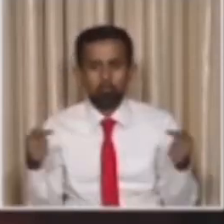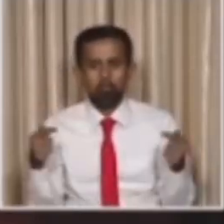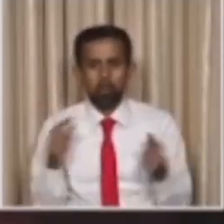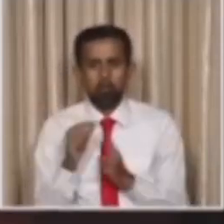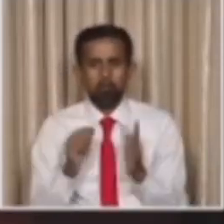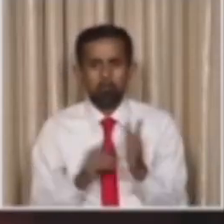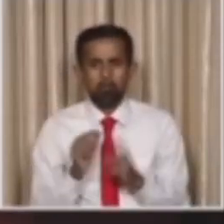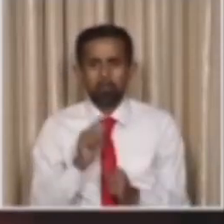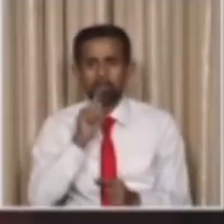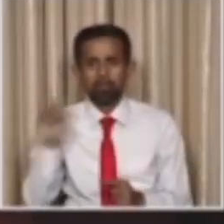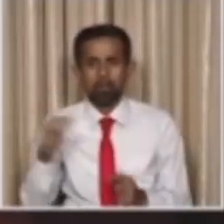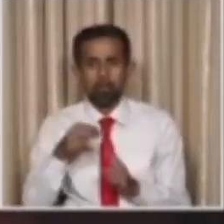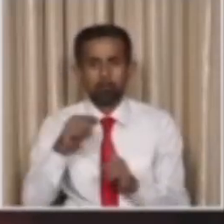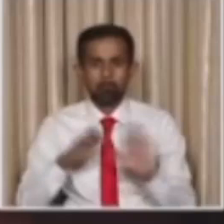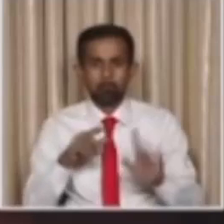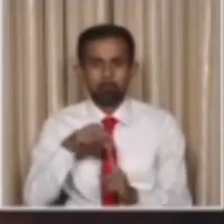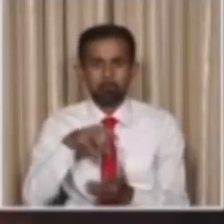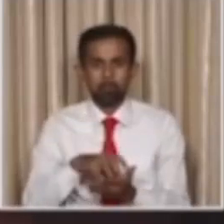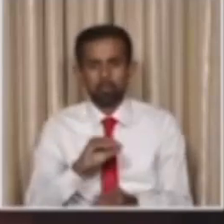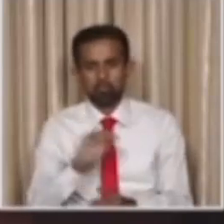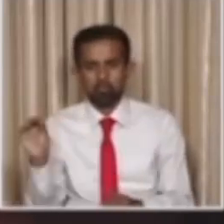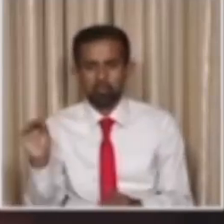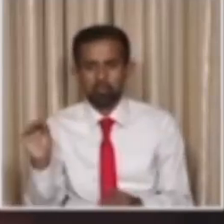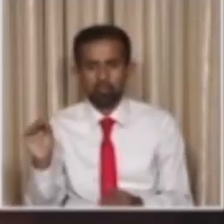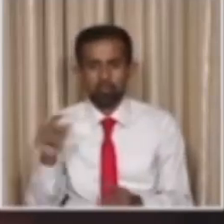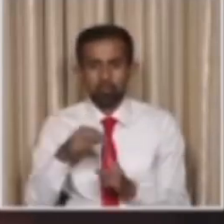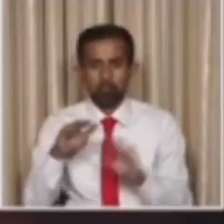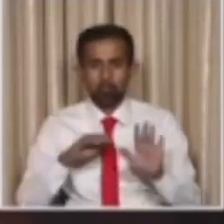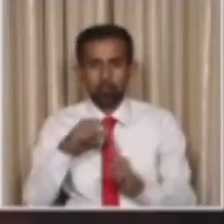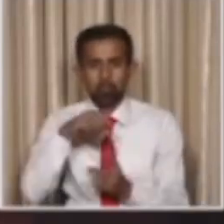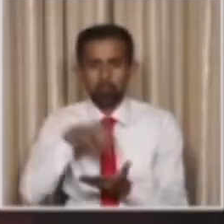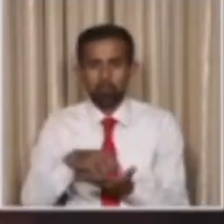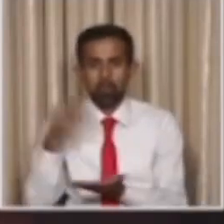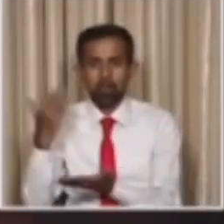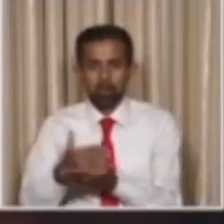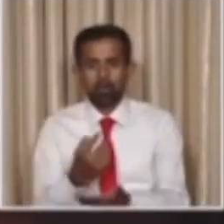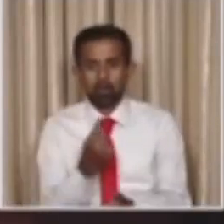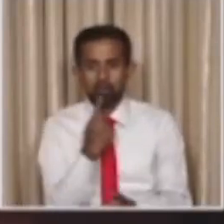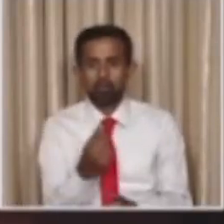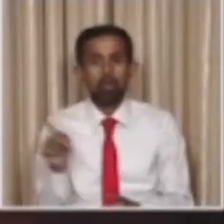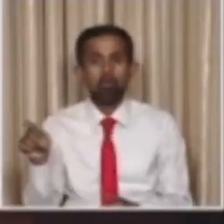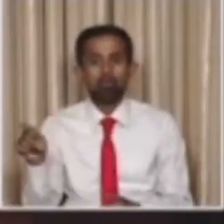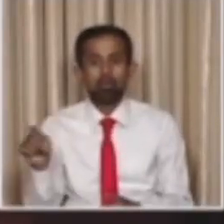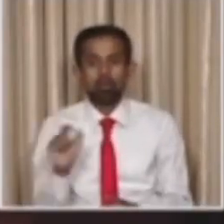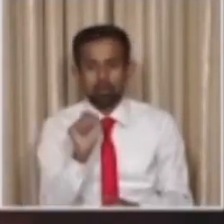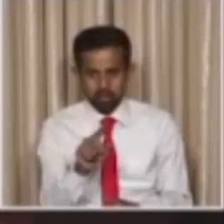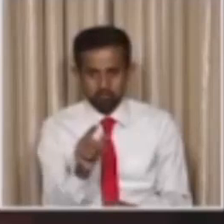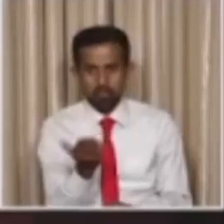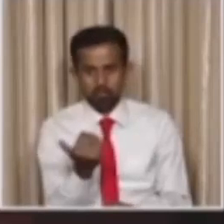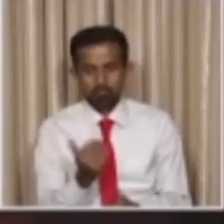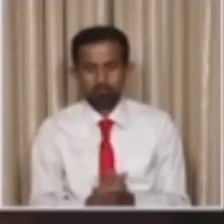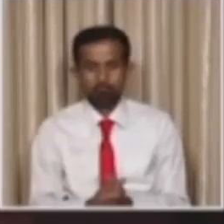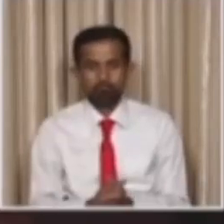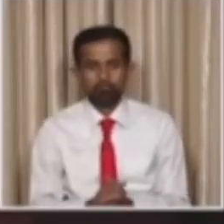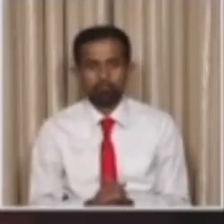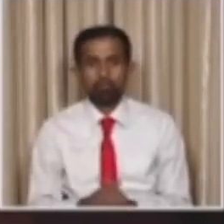ගිහිල්ලා කිව්වේ පළාත් පාලන මැතිවරණය කල් දමන්න එහෙම නැත්නම් පළාත් පාලන මැතිවරණය නතර කරන්නයි කියන කාරණාව ඒ වගේ මම අවසාන